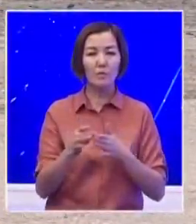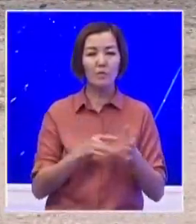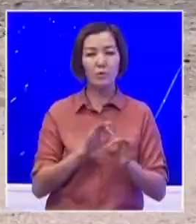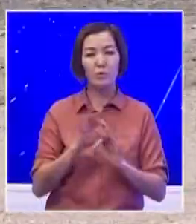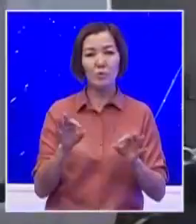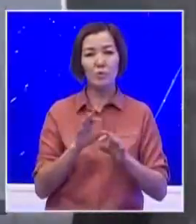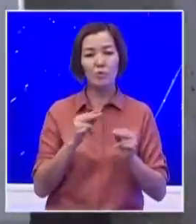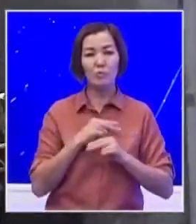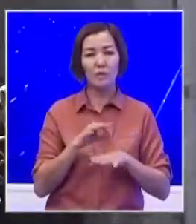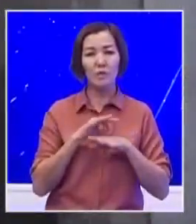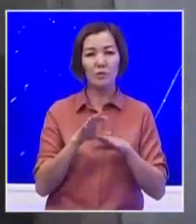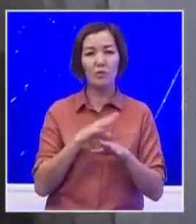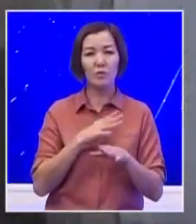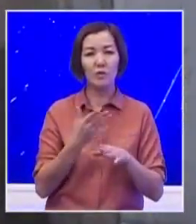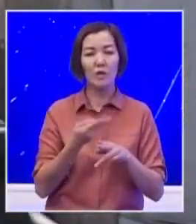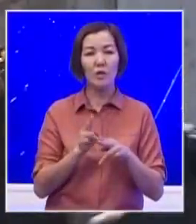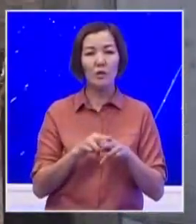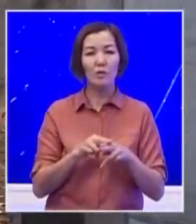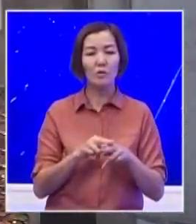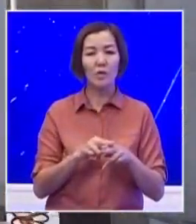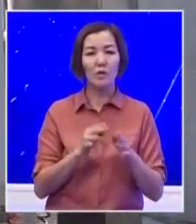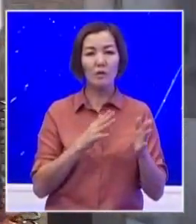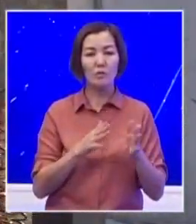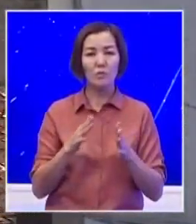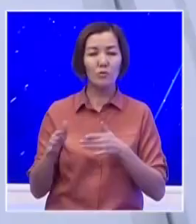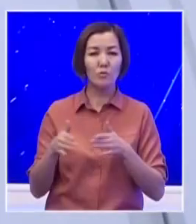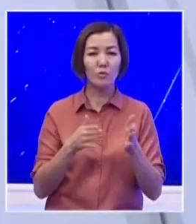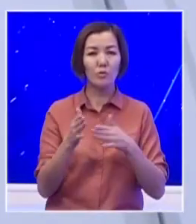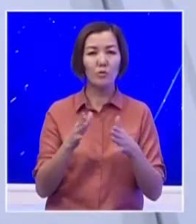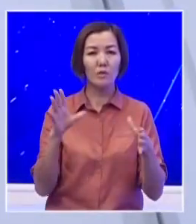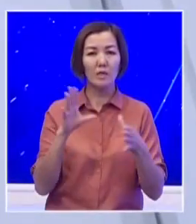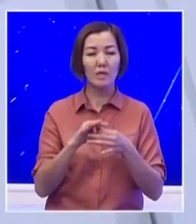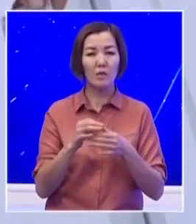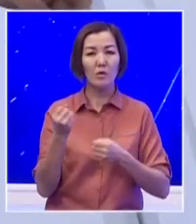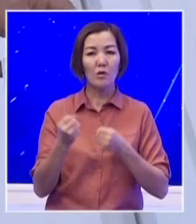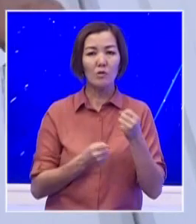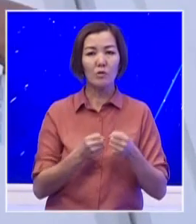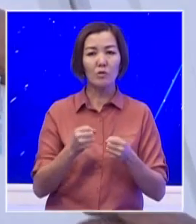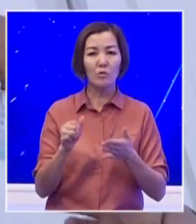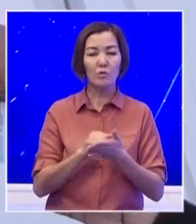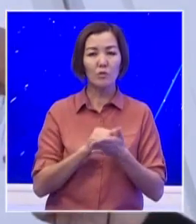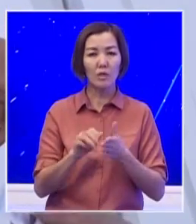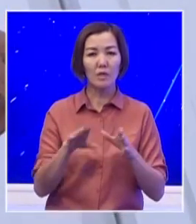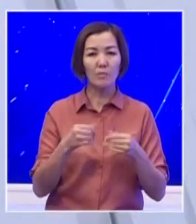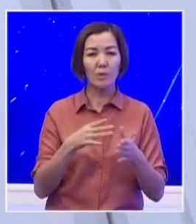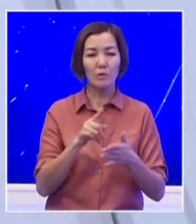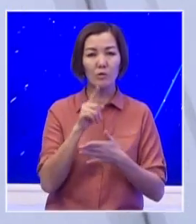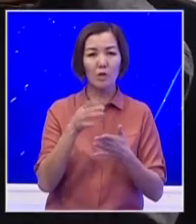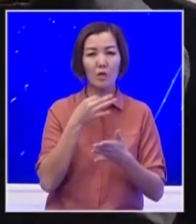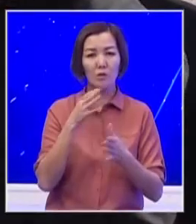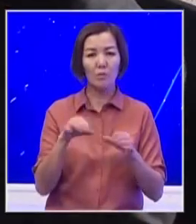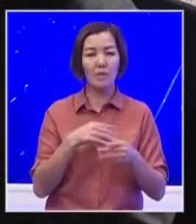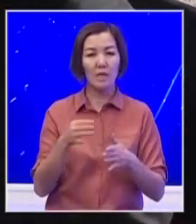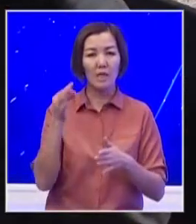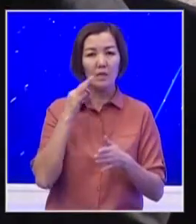түсіндірме жұмыстарын жасады. Сондай-ақ жол жүрісін ұйымдастыру, автокөлікті тіркеу, жүргізуші куәліктерін беруге қатысты сұрақтарға да жауап